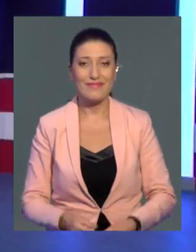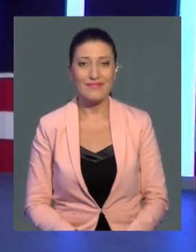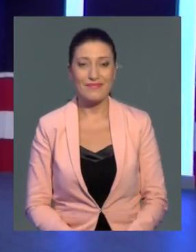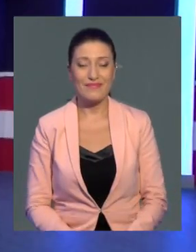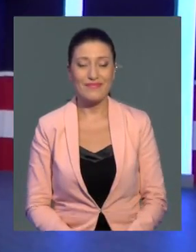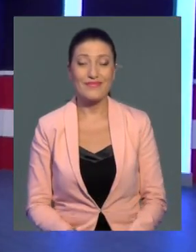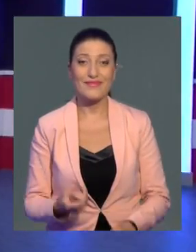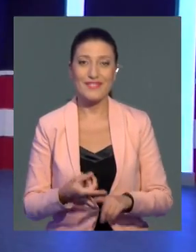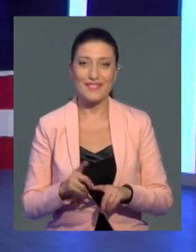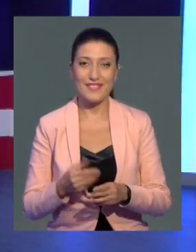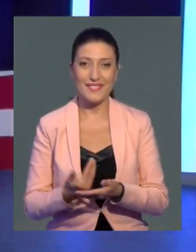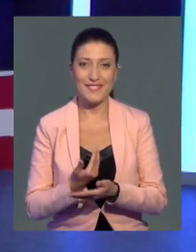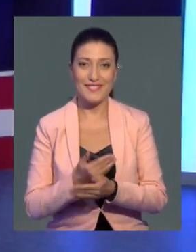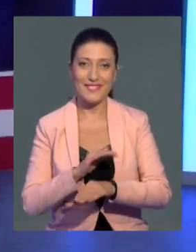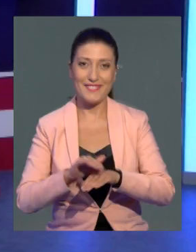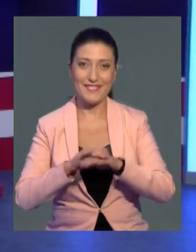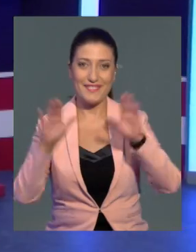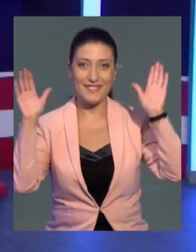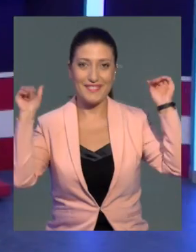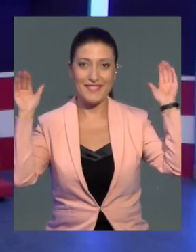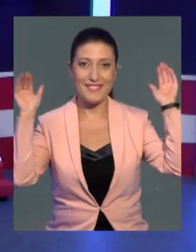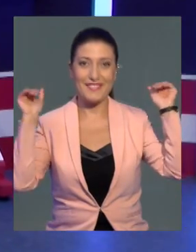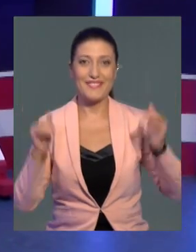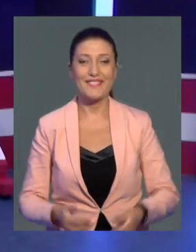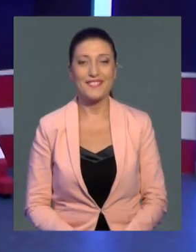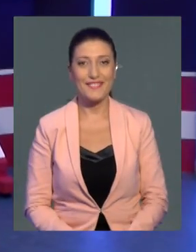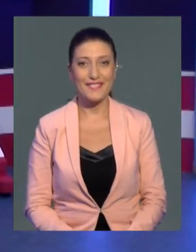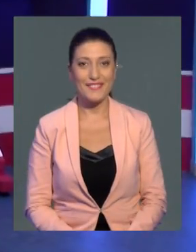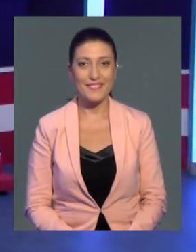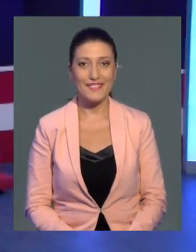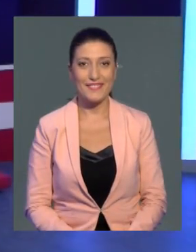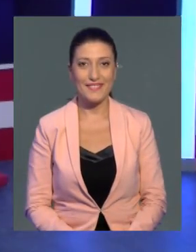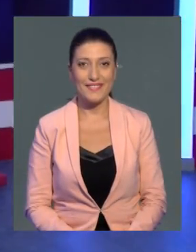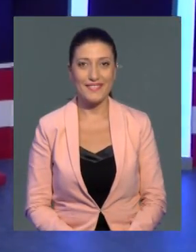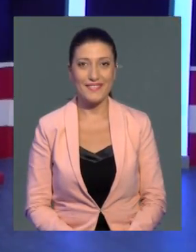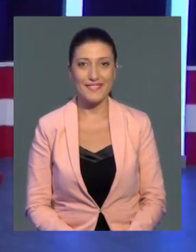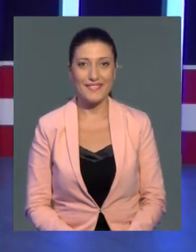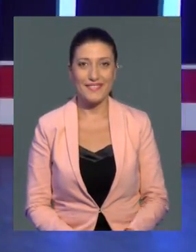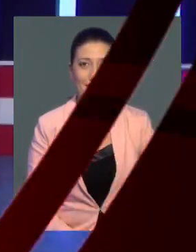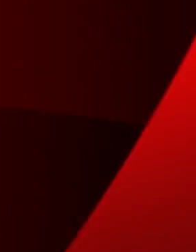Այսքան այժմ, ինթարլուրերով Հայլուրը եթեր կվերադառնա 18:30-ին, մինչ այդ ժամանակ։